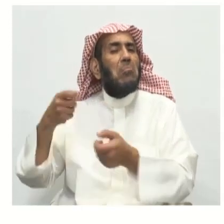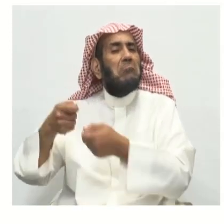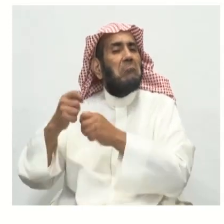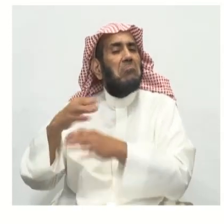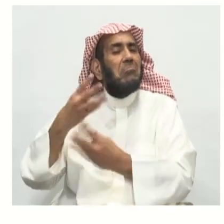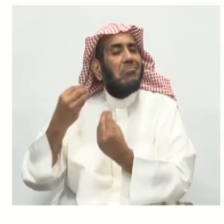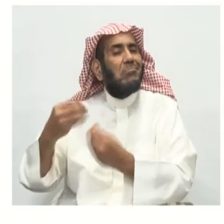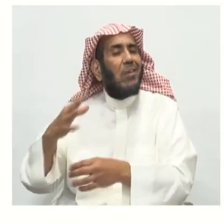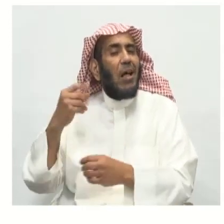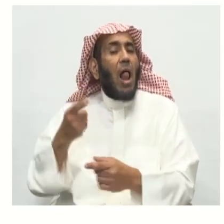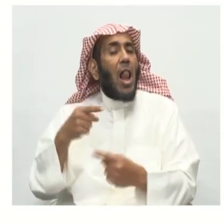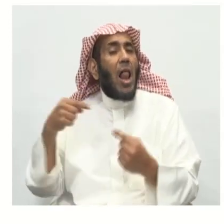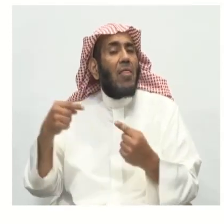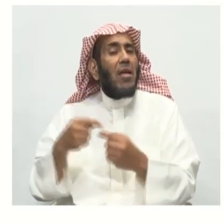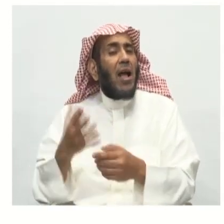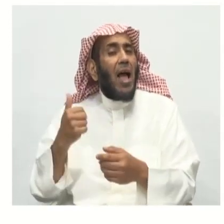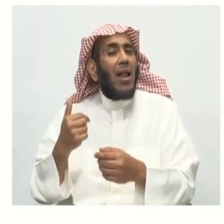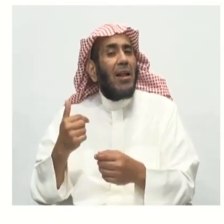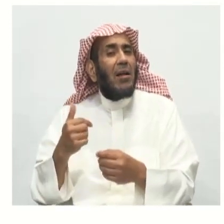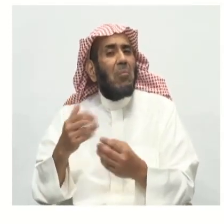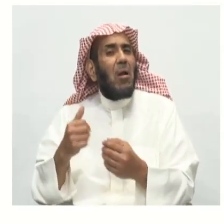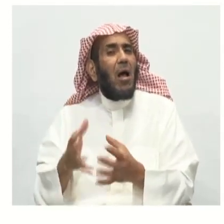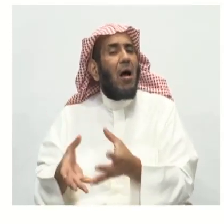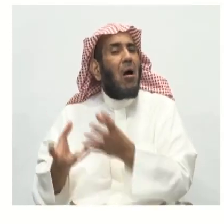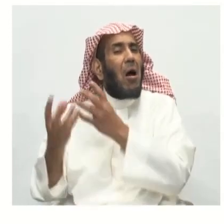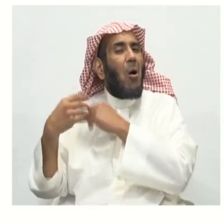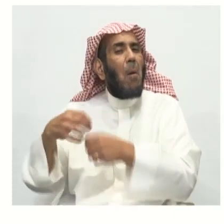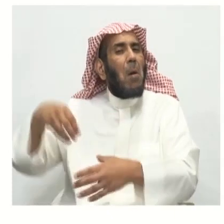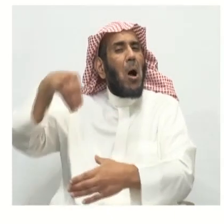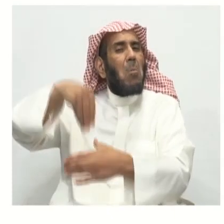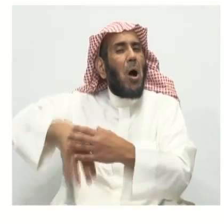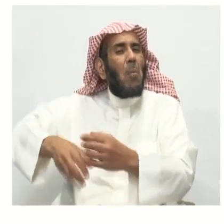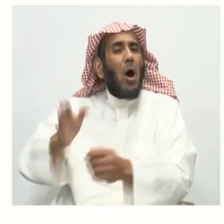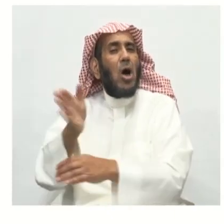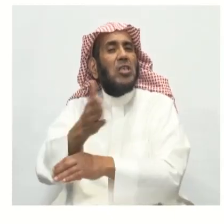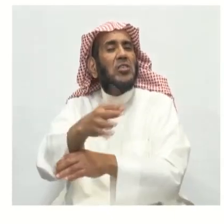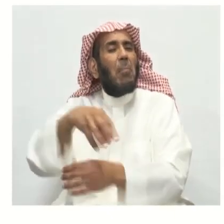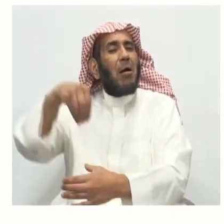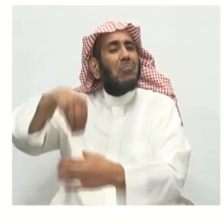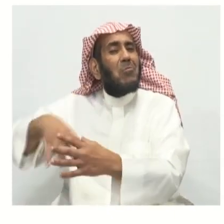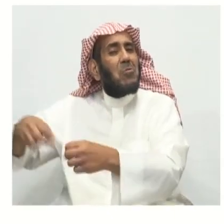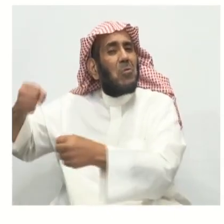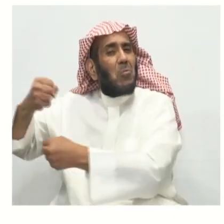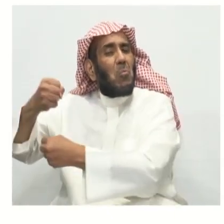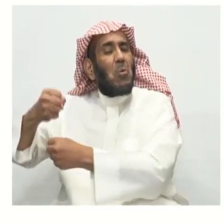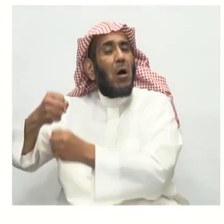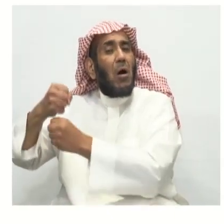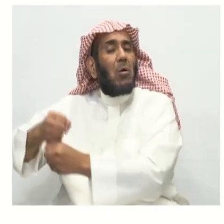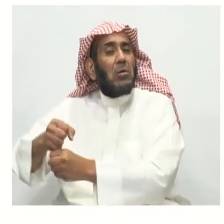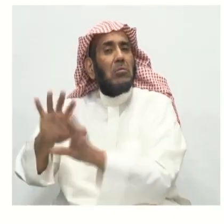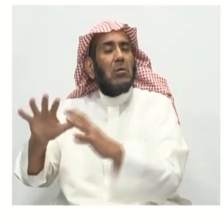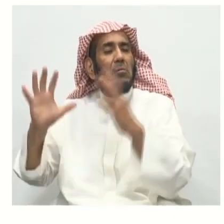حوتهما الذي كان قد حملاه معهما وكانا قد نزلا